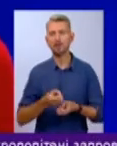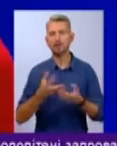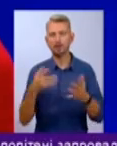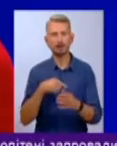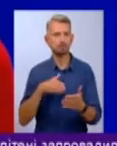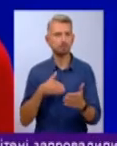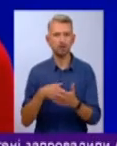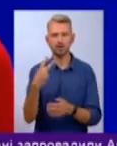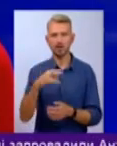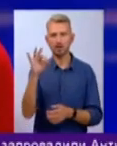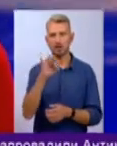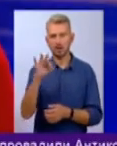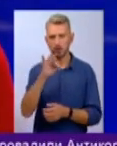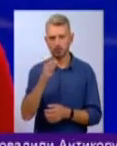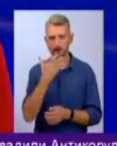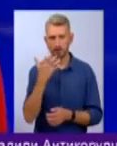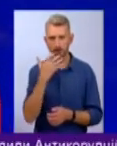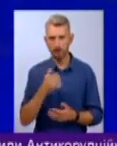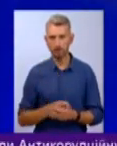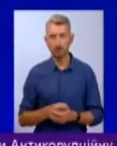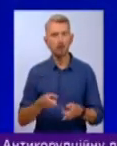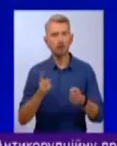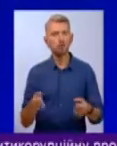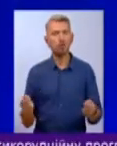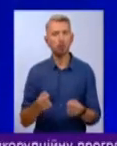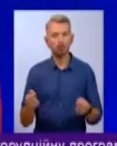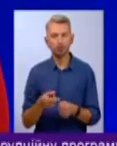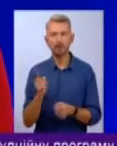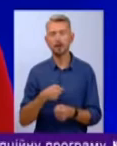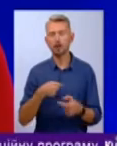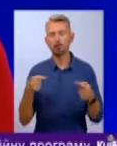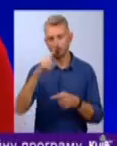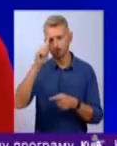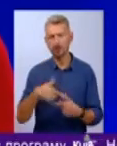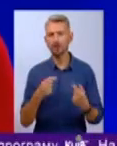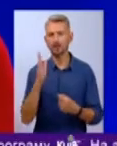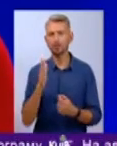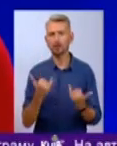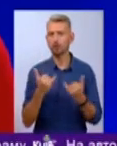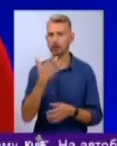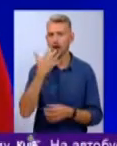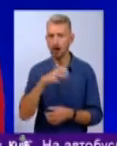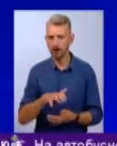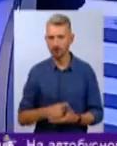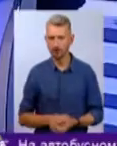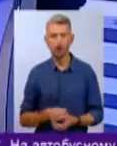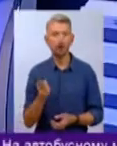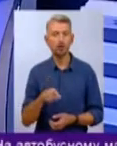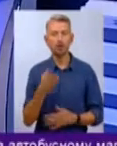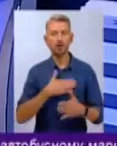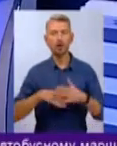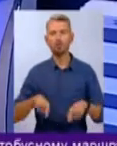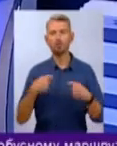максимум 20 градусів вище нуля. Дійсно, прохолодно, зате я точно знаю, де буде сьогодні гаряче. Тому радо